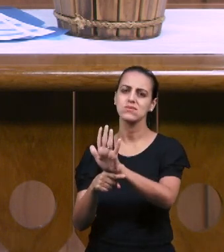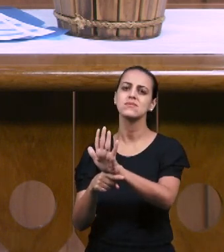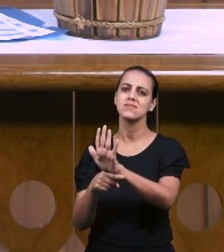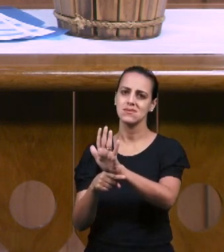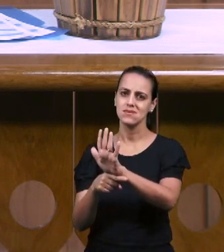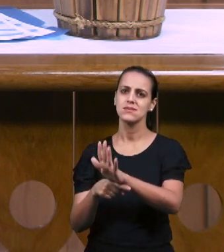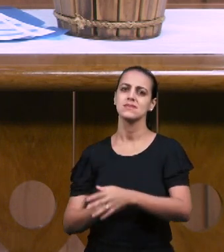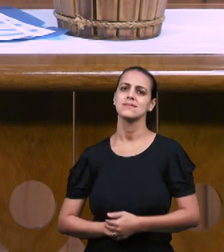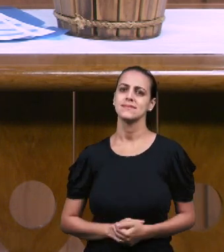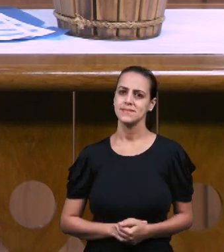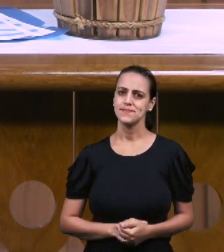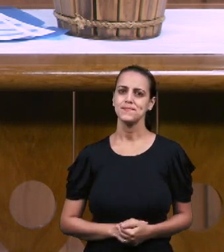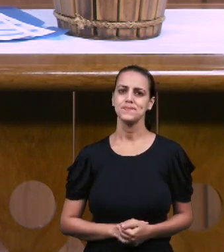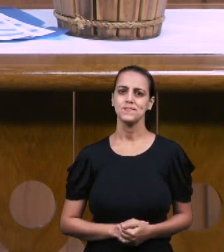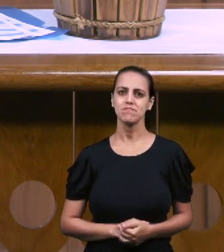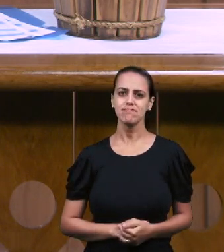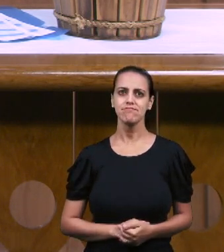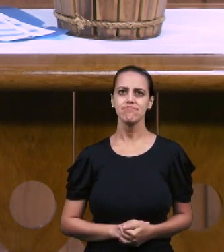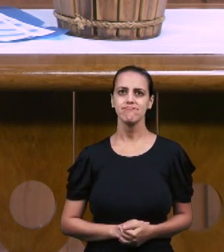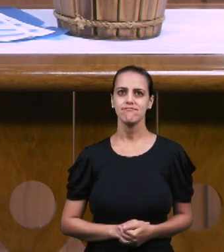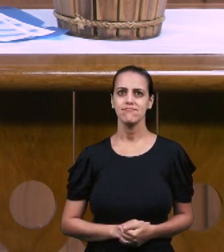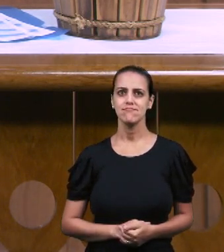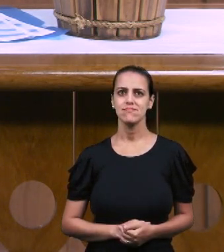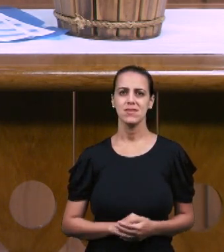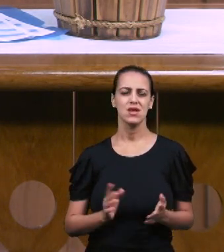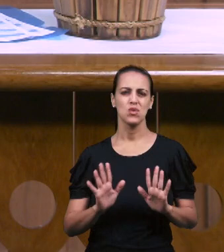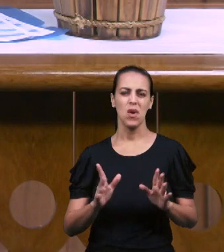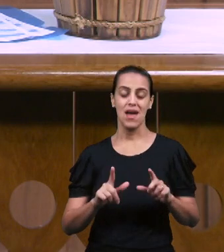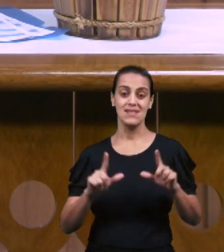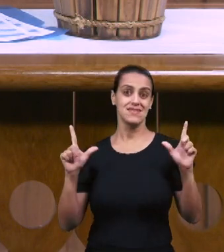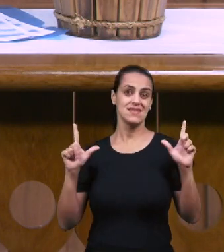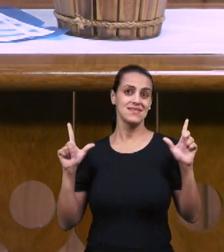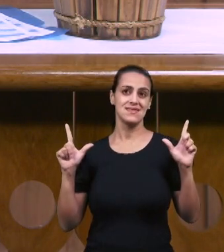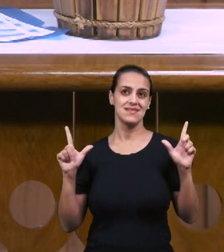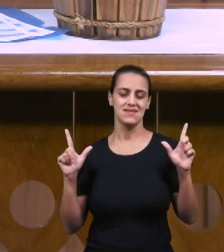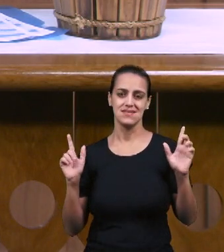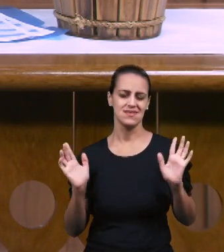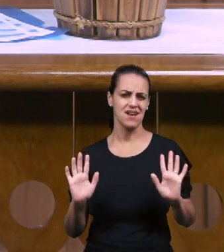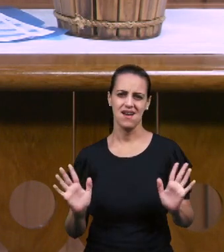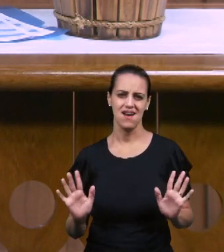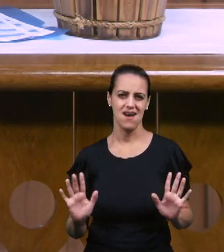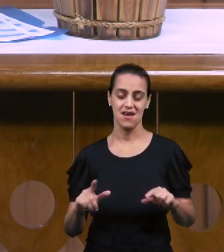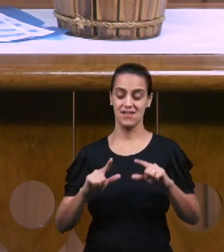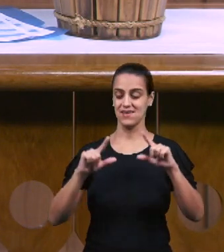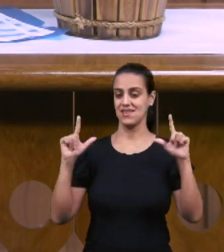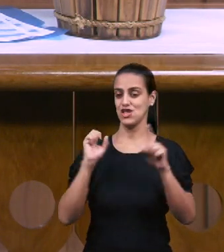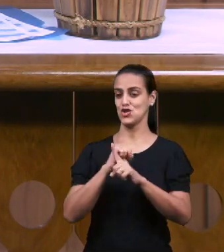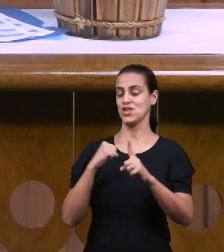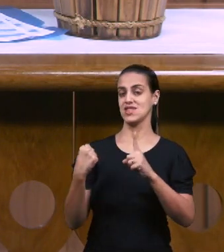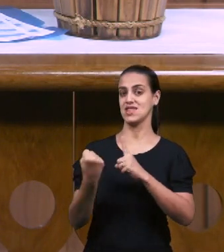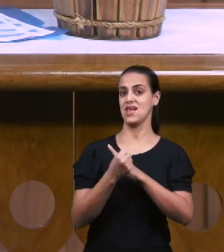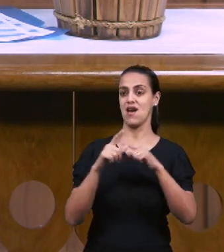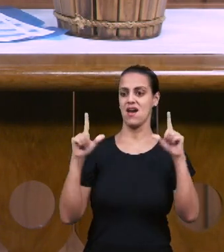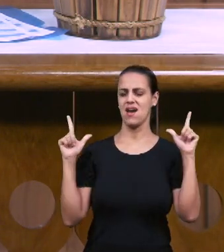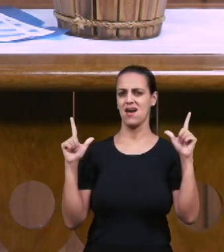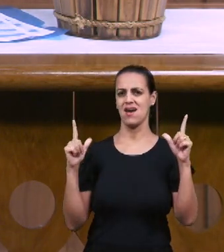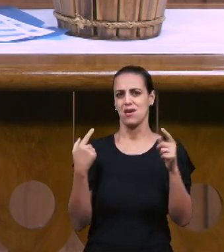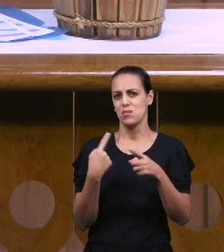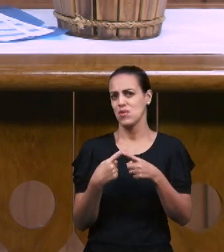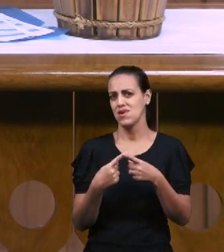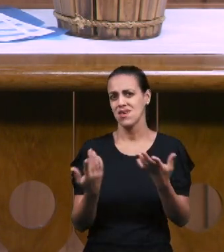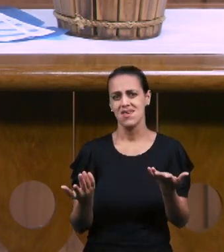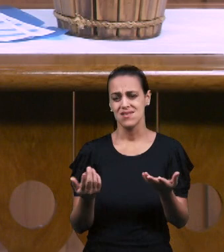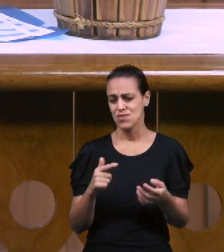elle est en train de participer dans cela, pas pour se présenter comme le grand social, parce que nous n'avons